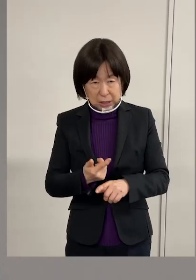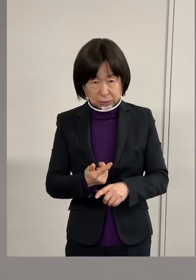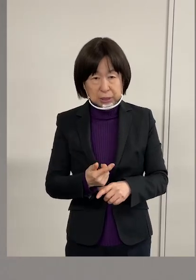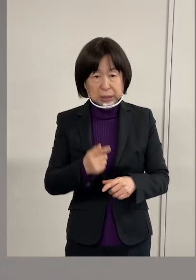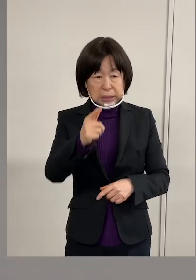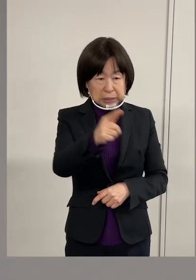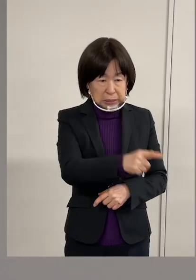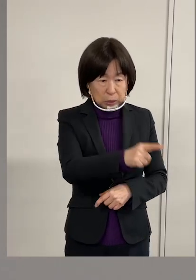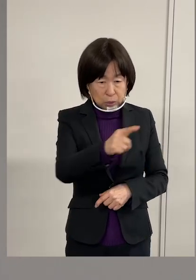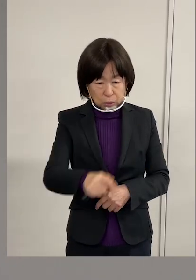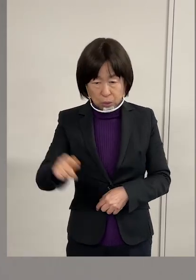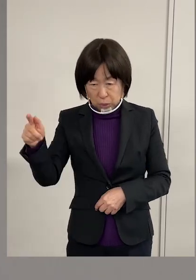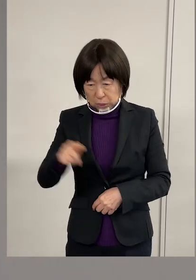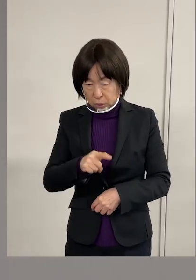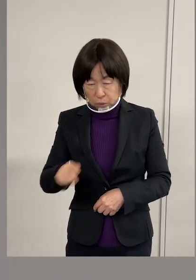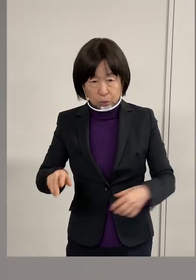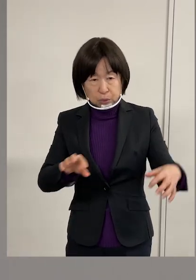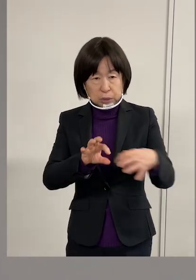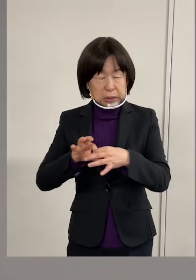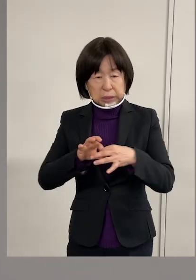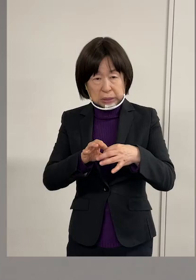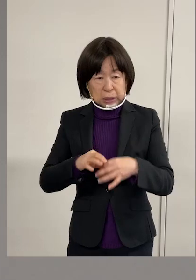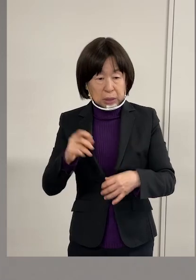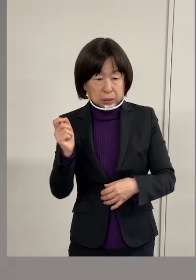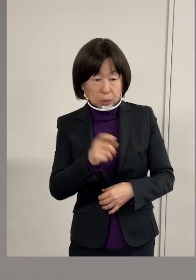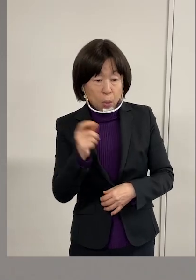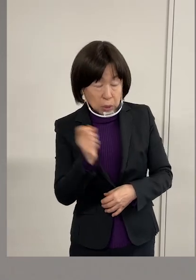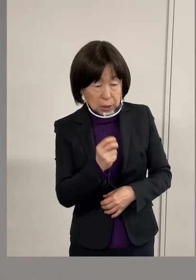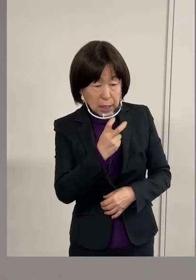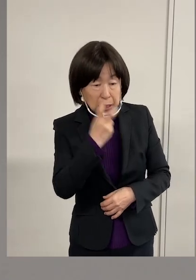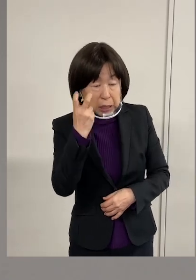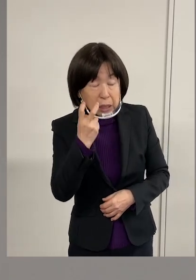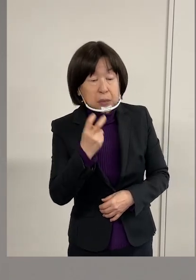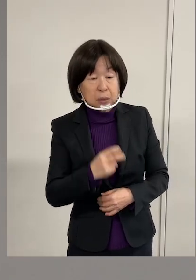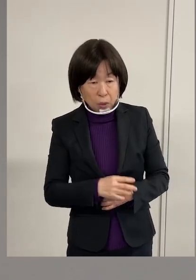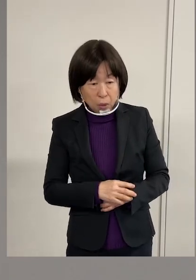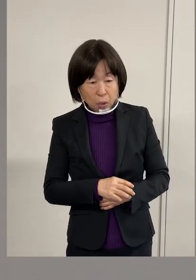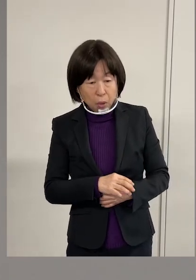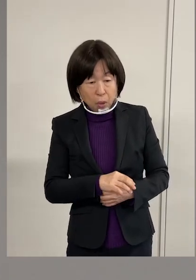中で早期発見と、困難ケースがやっぱり増えてくるので、